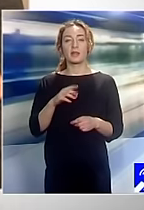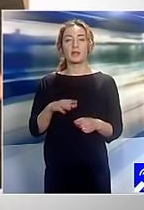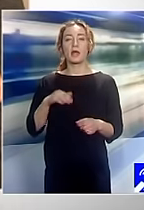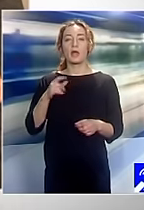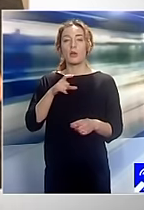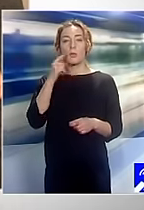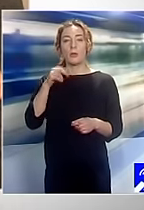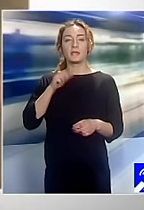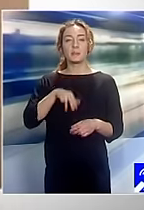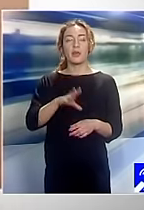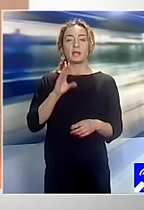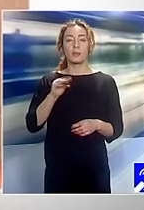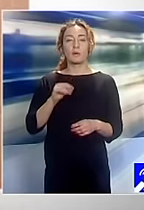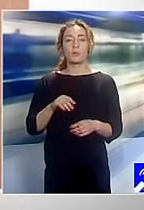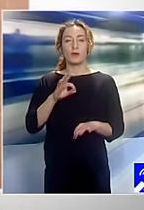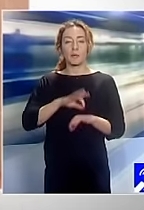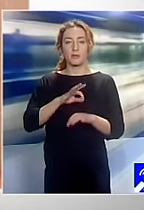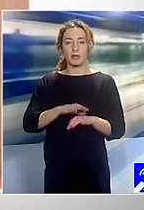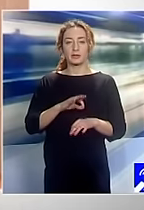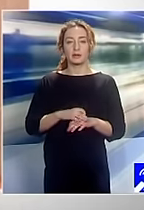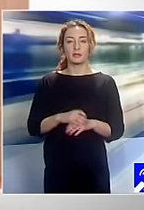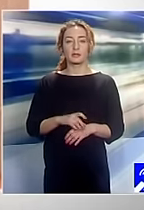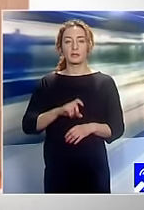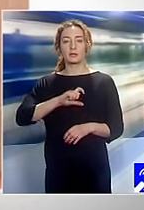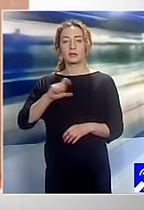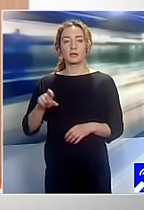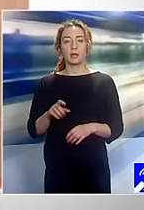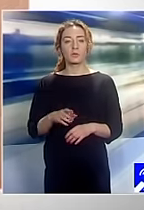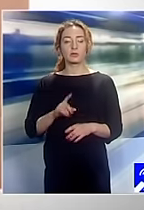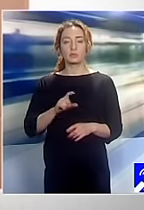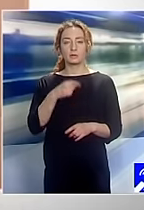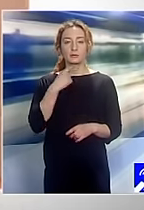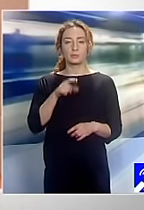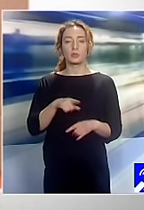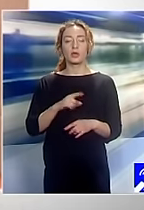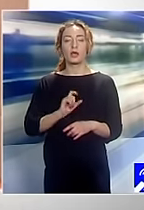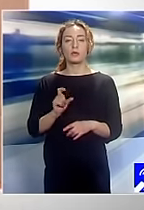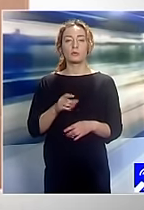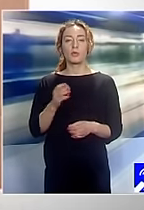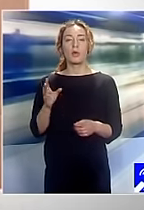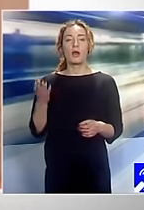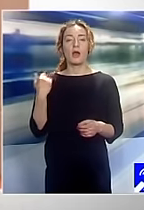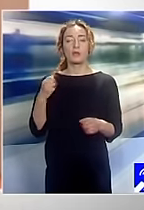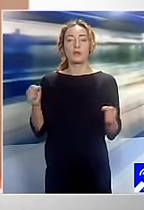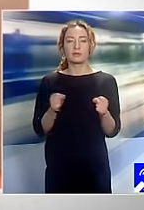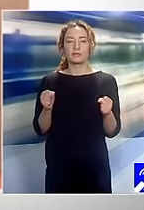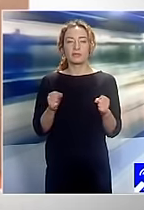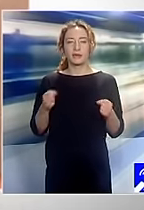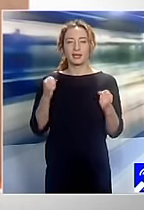să crească simțitor. Cred că din cauza faptului că n-au fost niște friguri din alea adevărate,